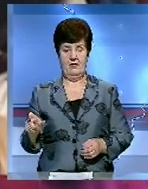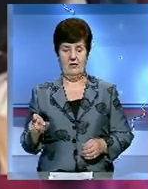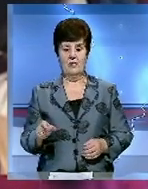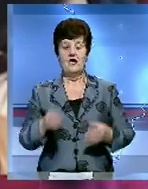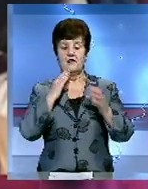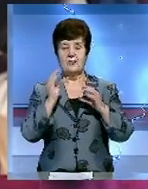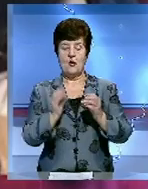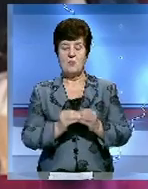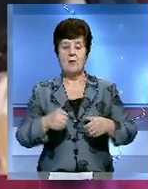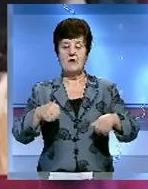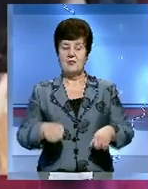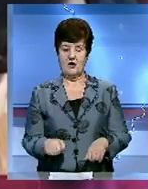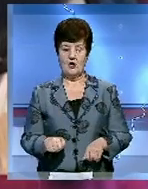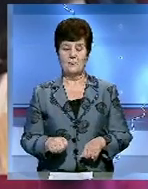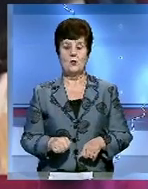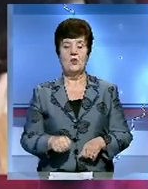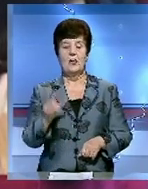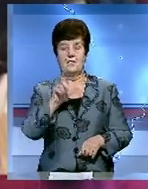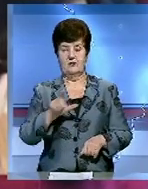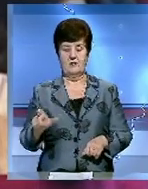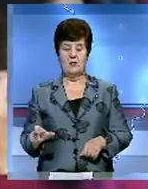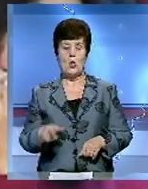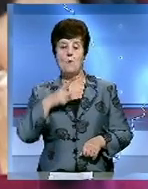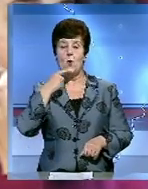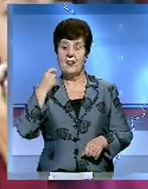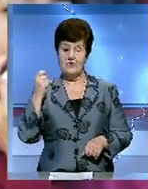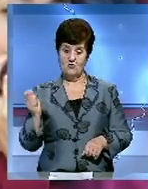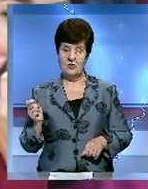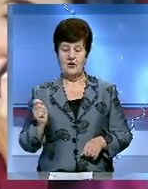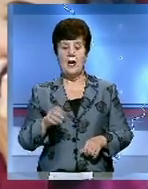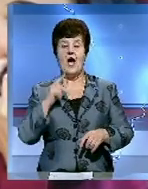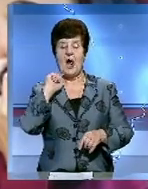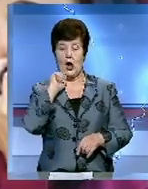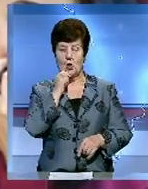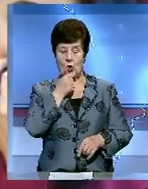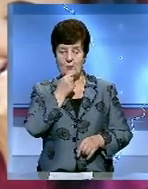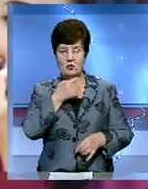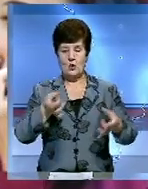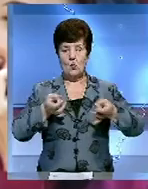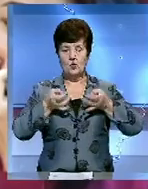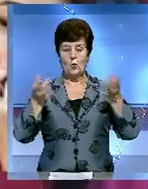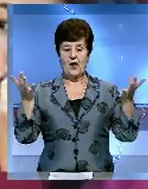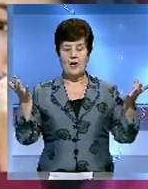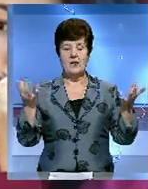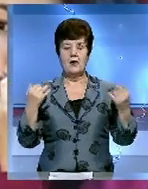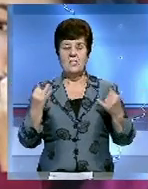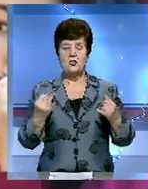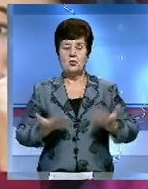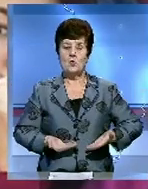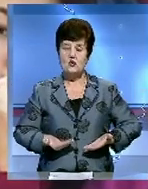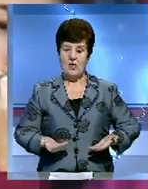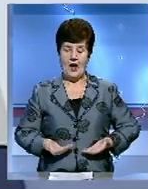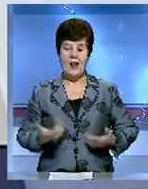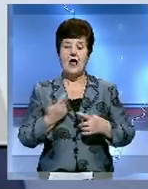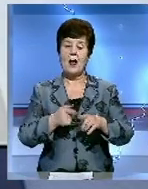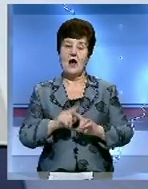drepturile civile, politice, economice, culturale și sociale, care